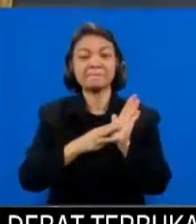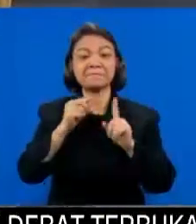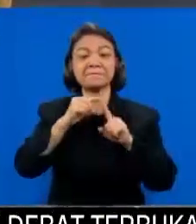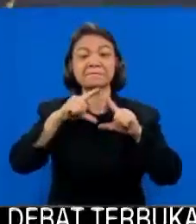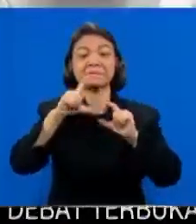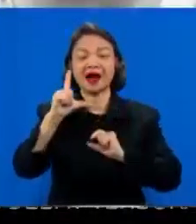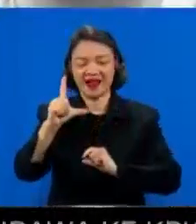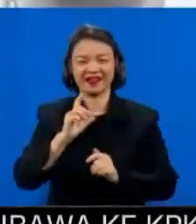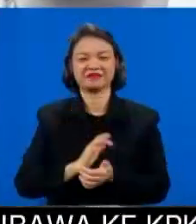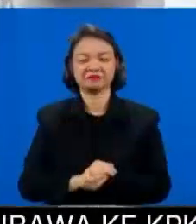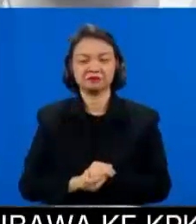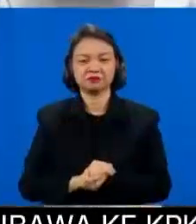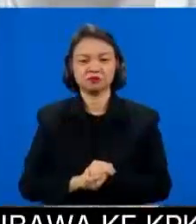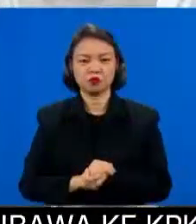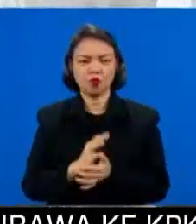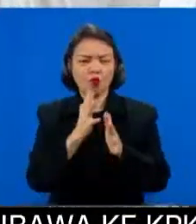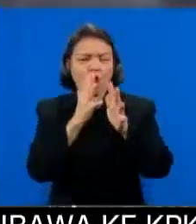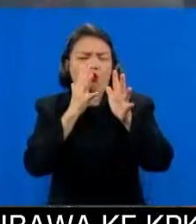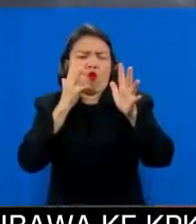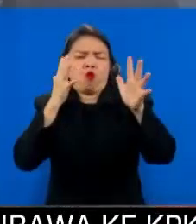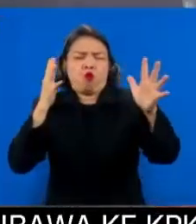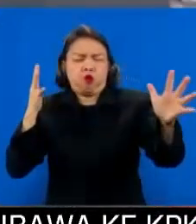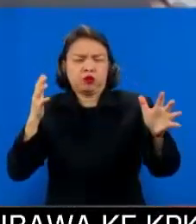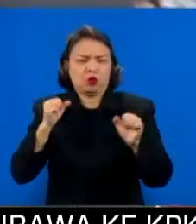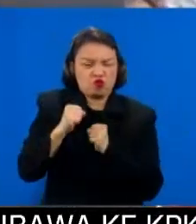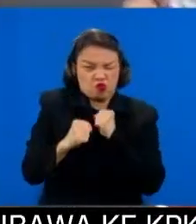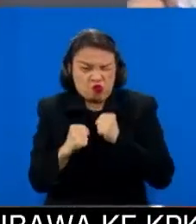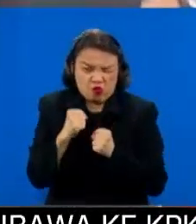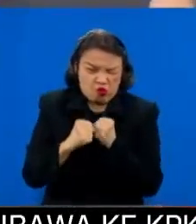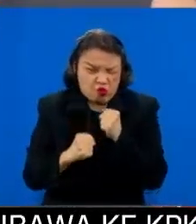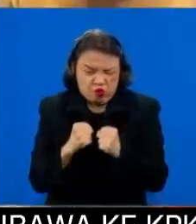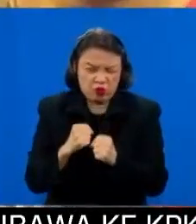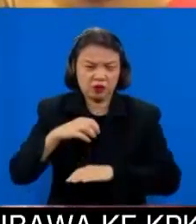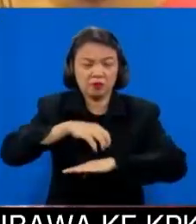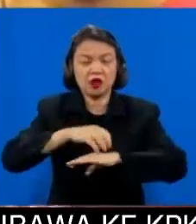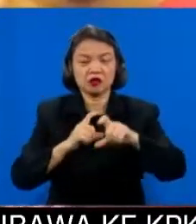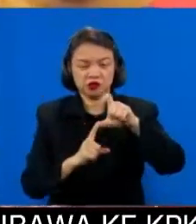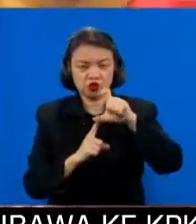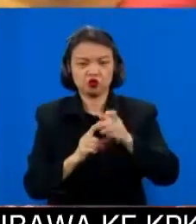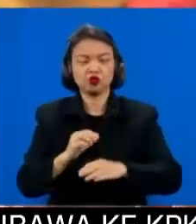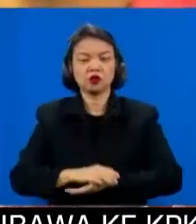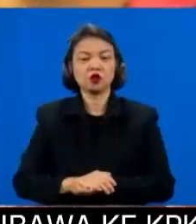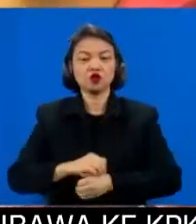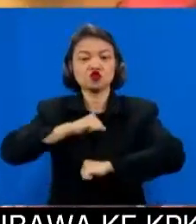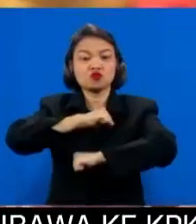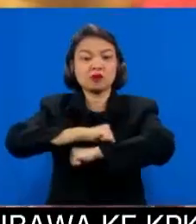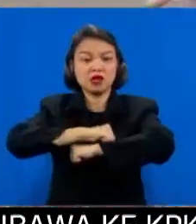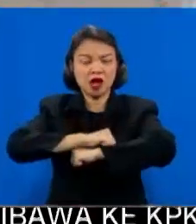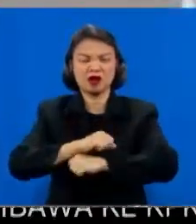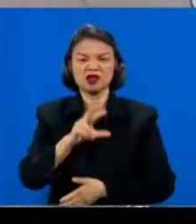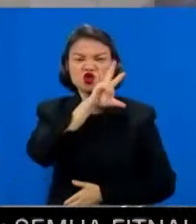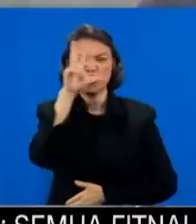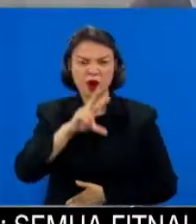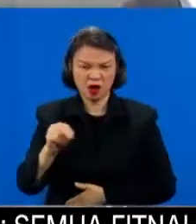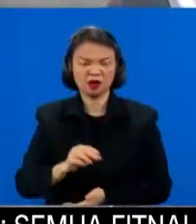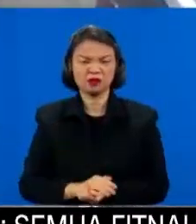Empal. Antrean panjang dan berdesakan pada pembagian hewan kurban pun terjadi di Masjid Al-Furqon Sumedang, Jawa Barat. Seorang warga